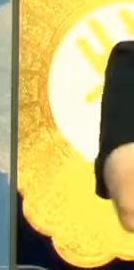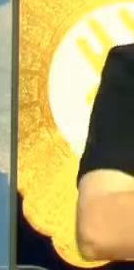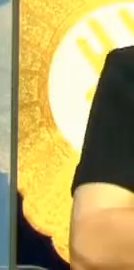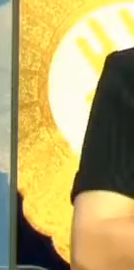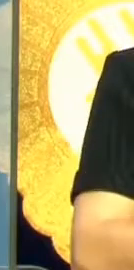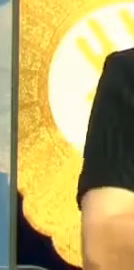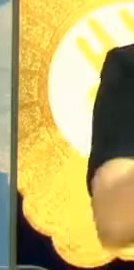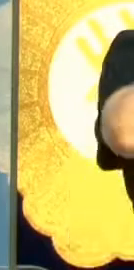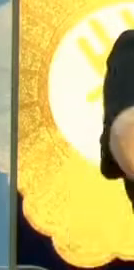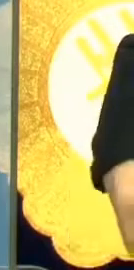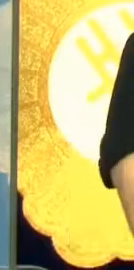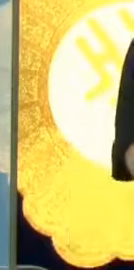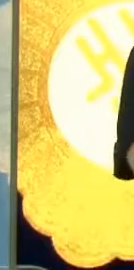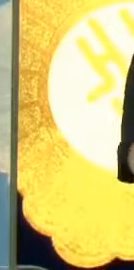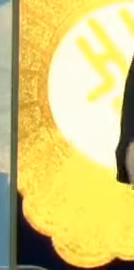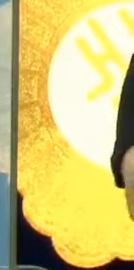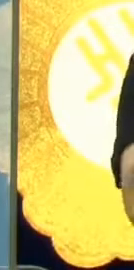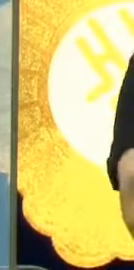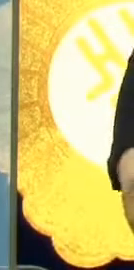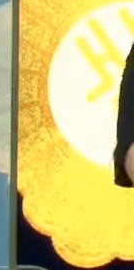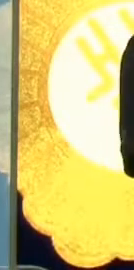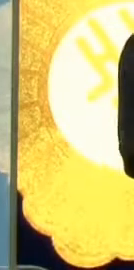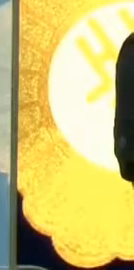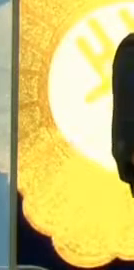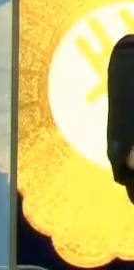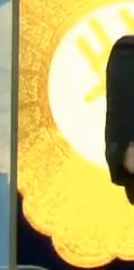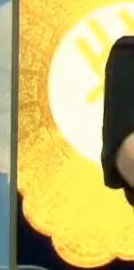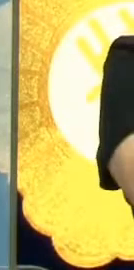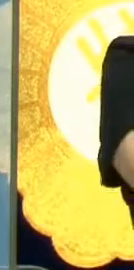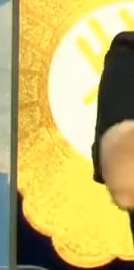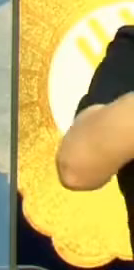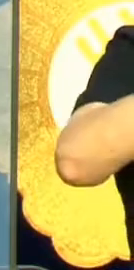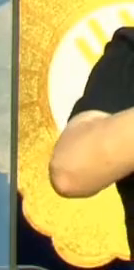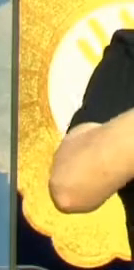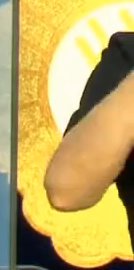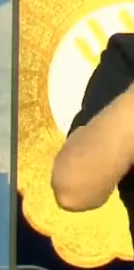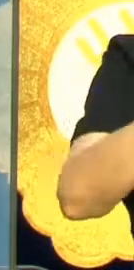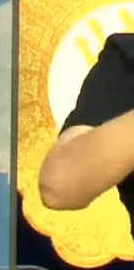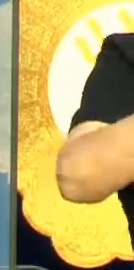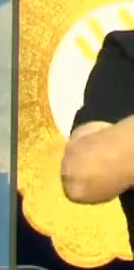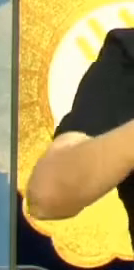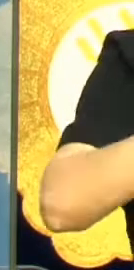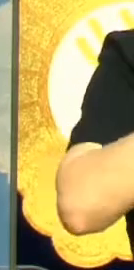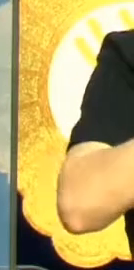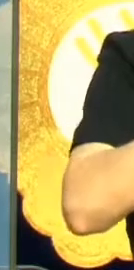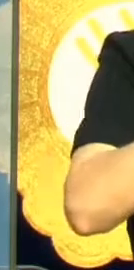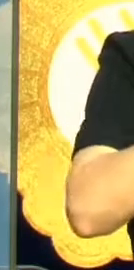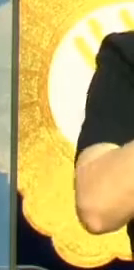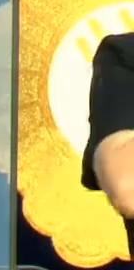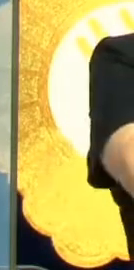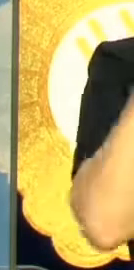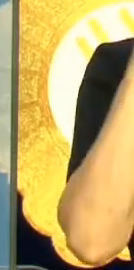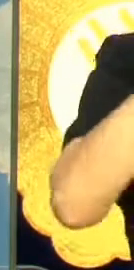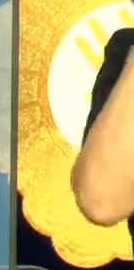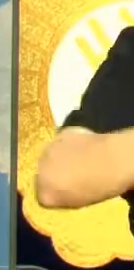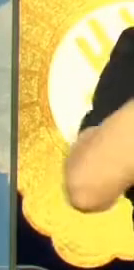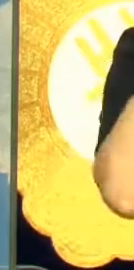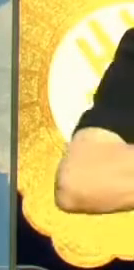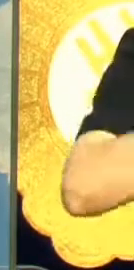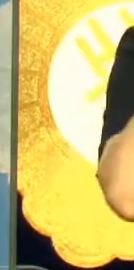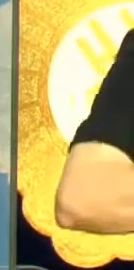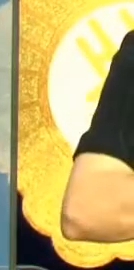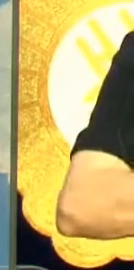제103조 규정처럼 헌법과 법률에 의하여 장애인 안마사와 관련된 올바른 판결이